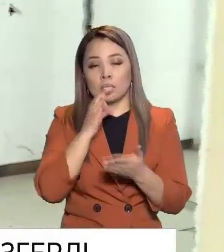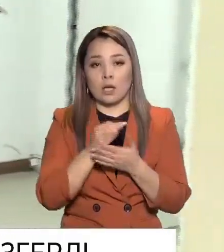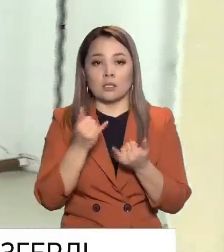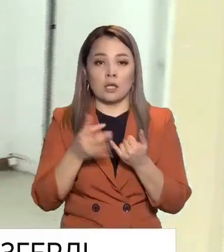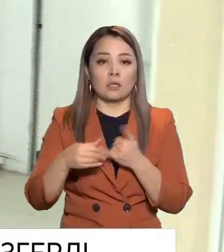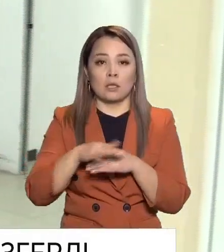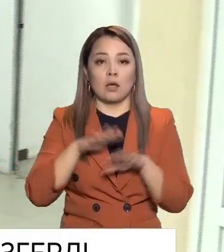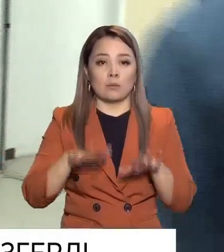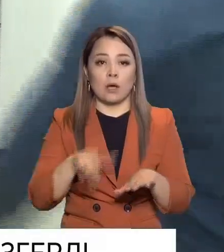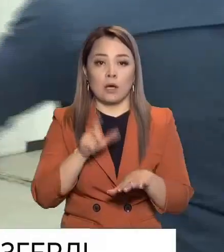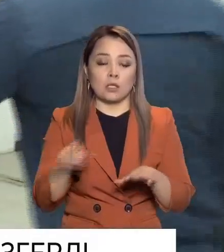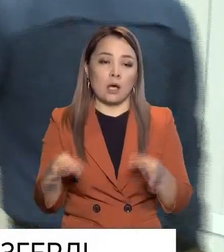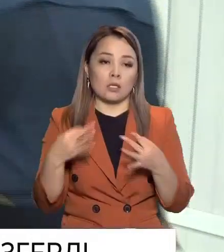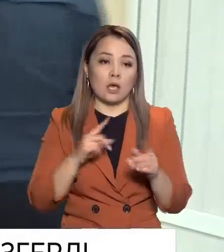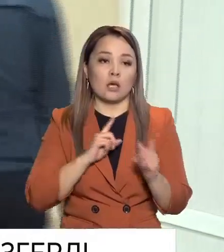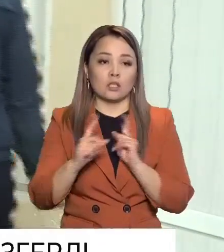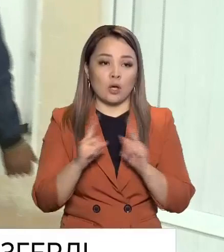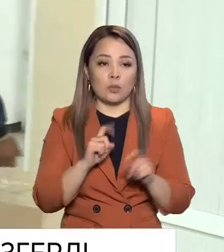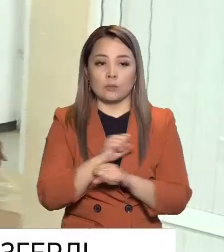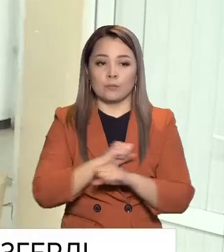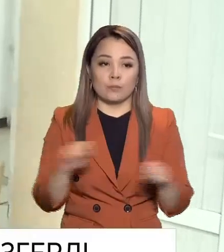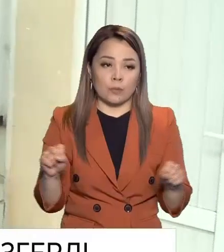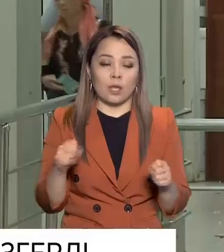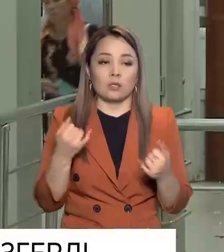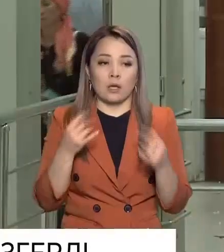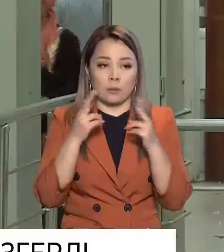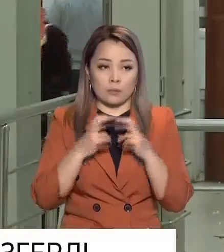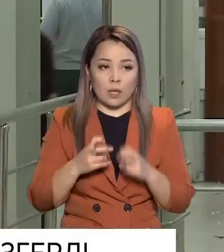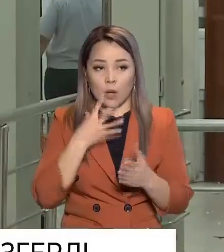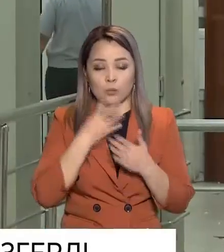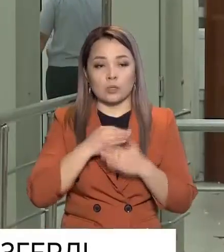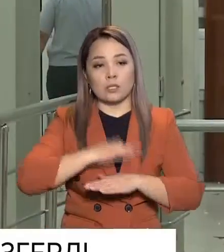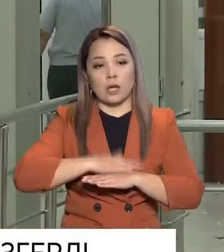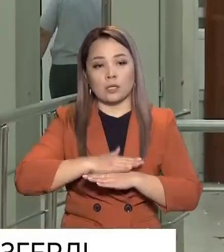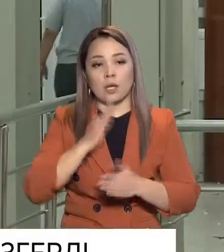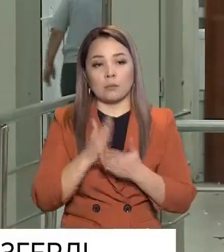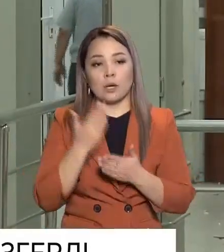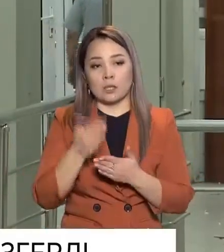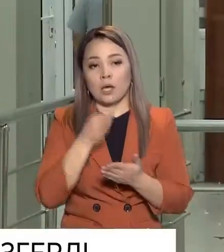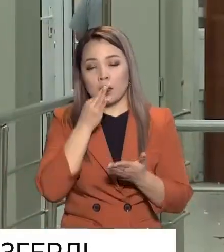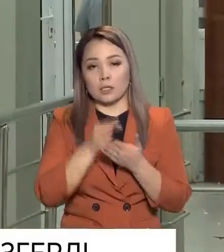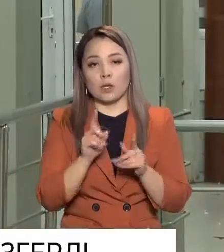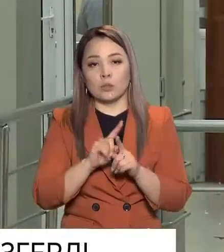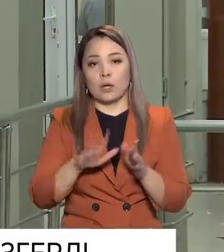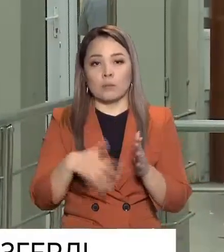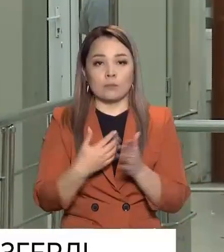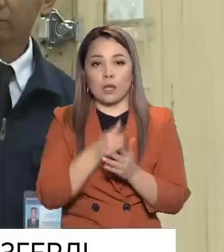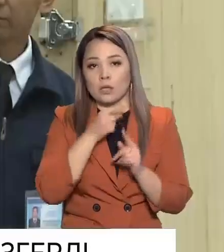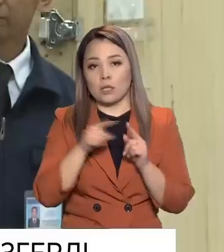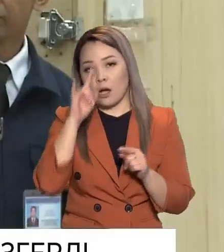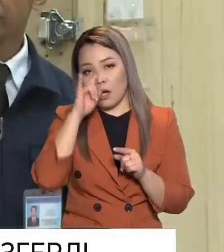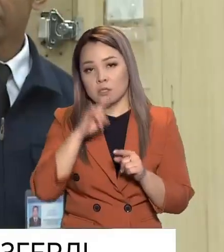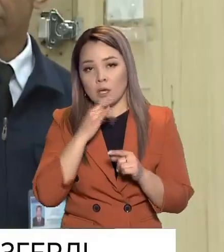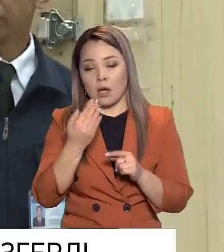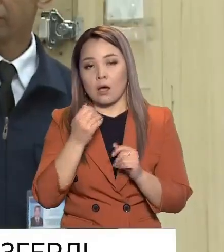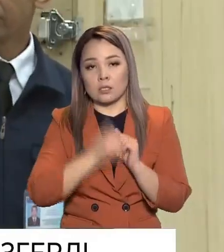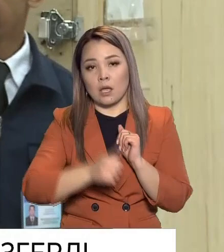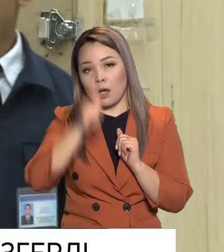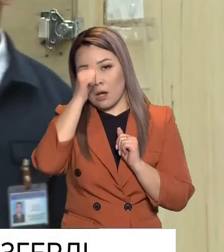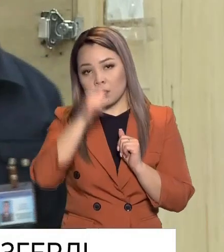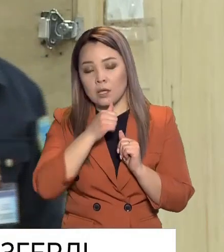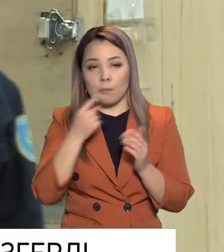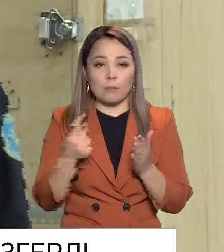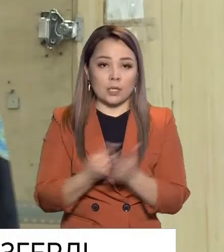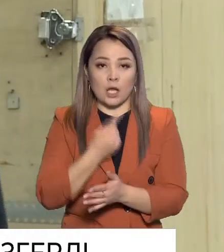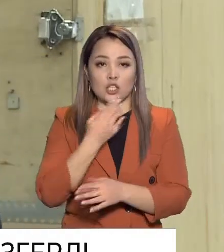барлық азаматтар емін еркін кіріп шығады деген сөз емес. Оның өз тәртібі бар. Атап өтерлігі, бұған дейін қазақстандықтар тек айда